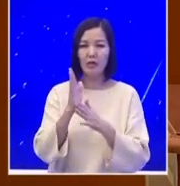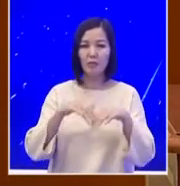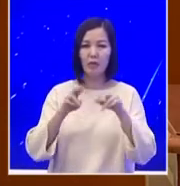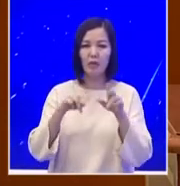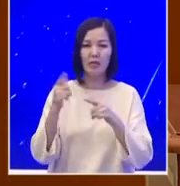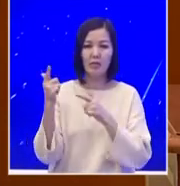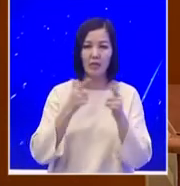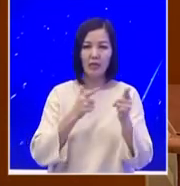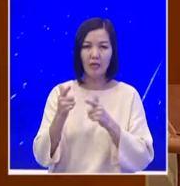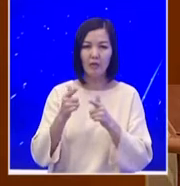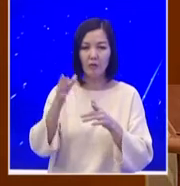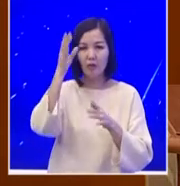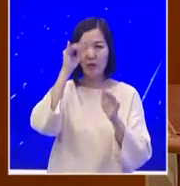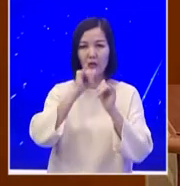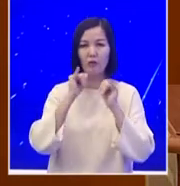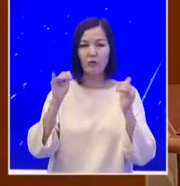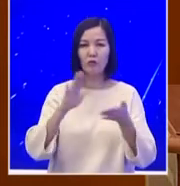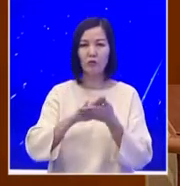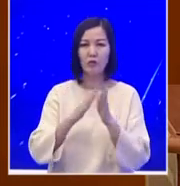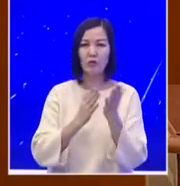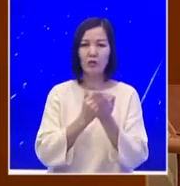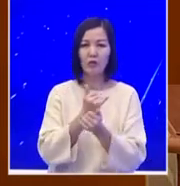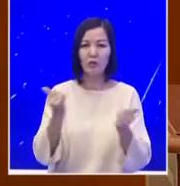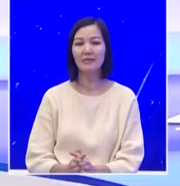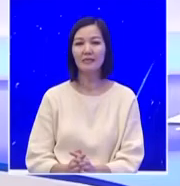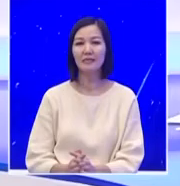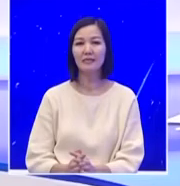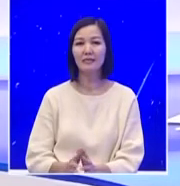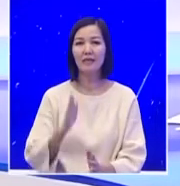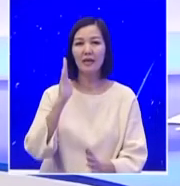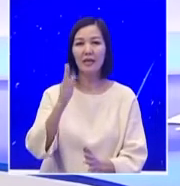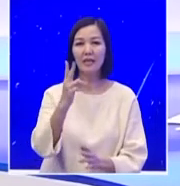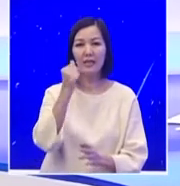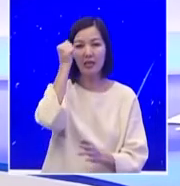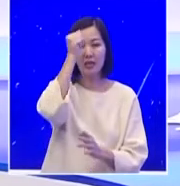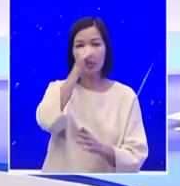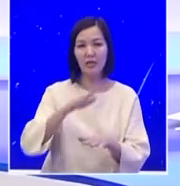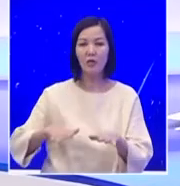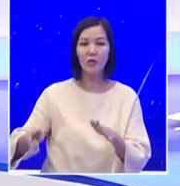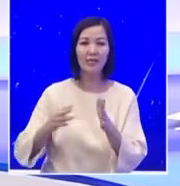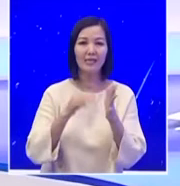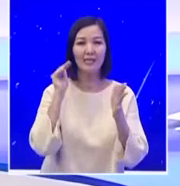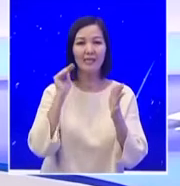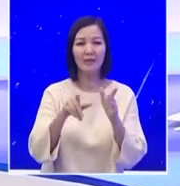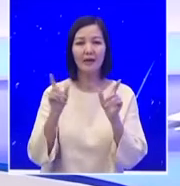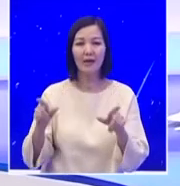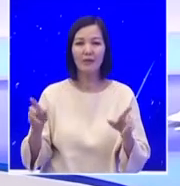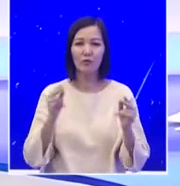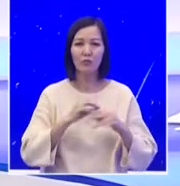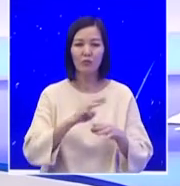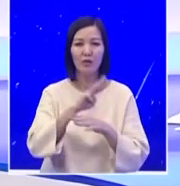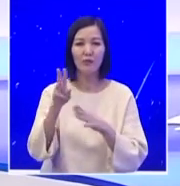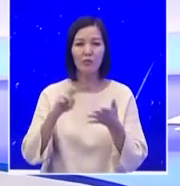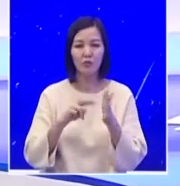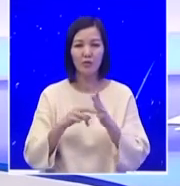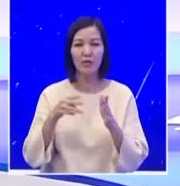және біліктілігін арттыру үшін жағдай жасау. Алдағы 2 жылда өңірде 8000-нен аса адамды жұмыспен